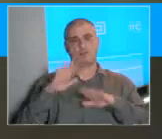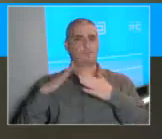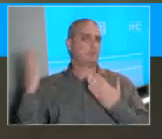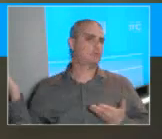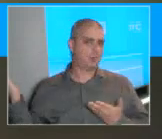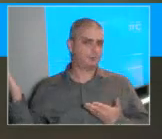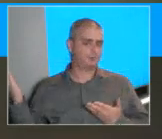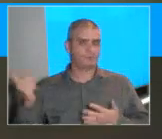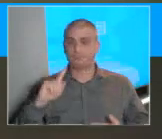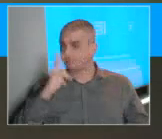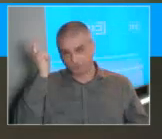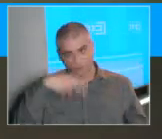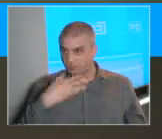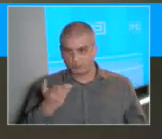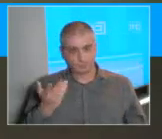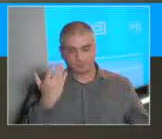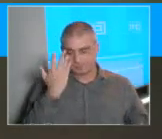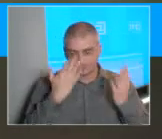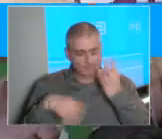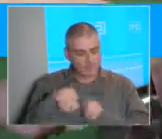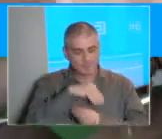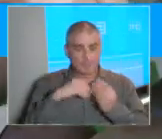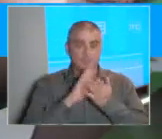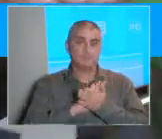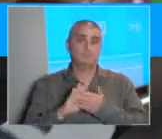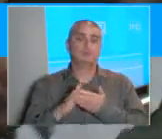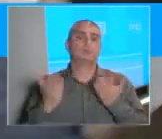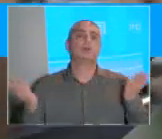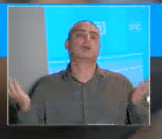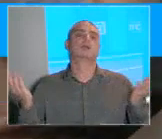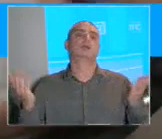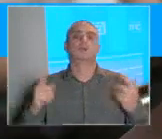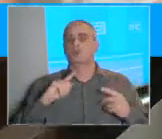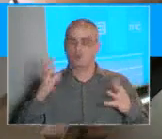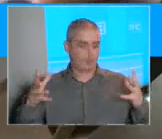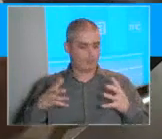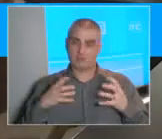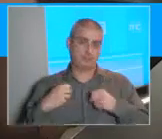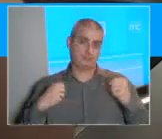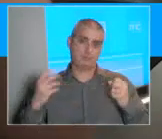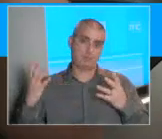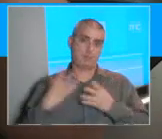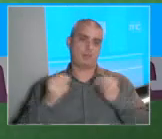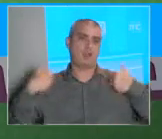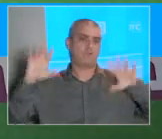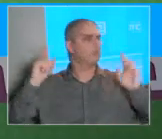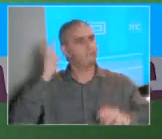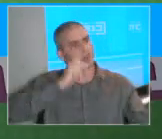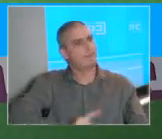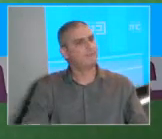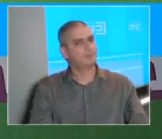ממשלה. מי שלא מבין את המתמטיקה הפשוטה הזאת, גורר את כל המחנה הזה, הייתי אומרת לעבדון. מי לא